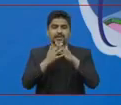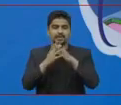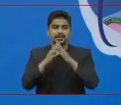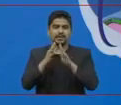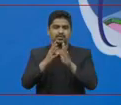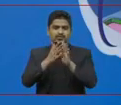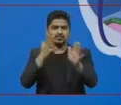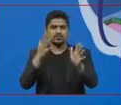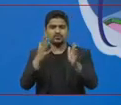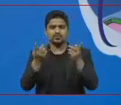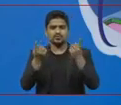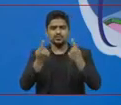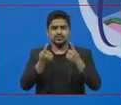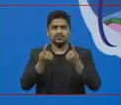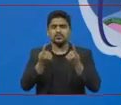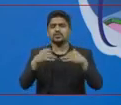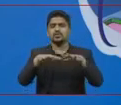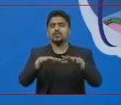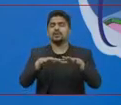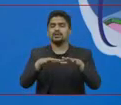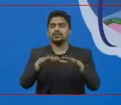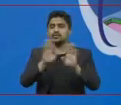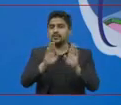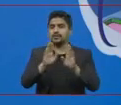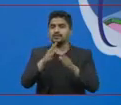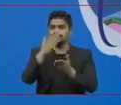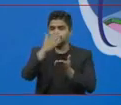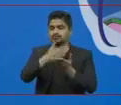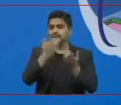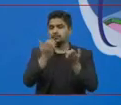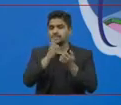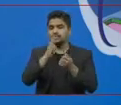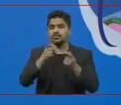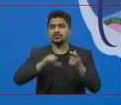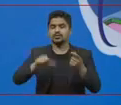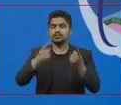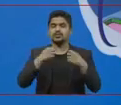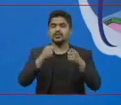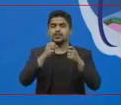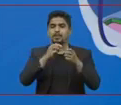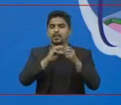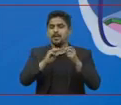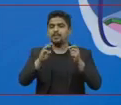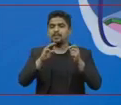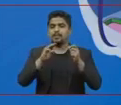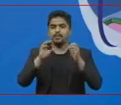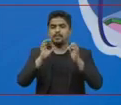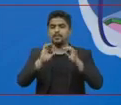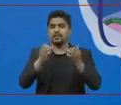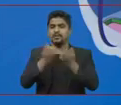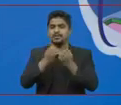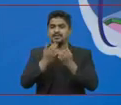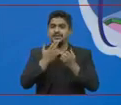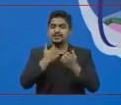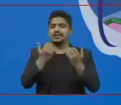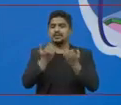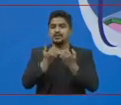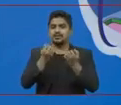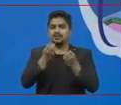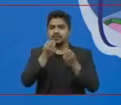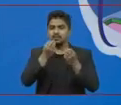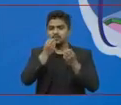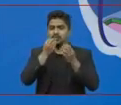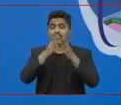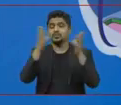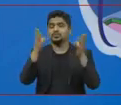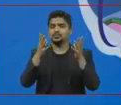जुलुस सभाहरू नगर्ने निषेध गर्ने, यी लगायतका जनस्वास्थ्यका मापदण्ड पालना चाहेर पनि गर्न सकिने भोज